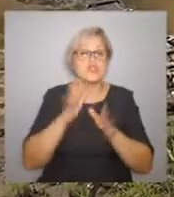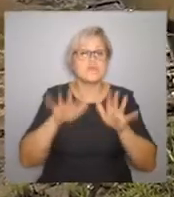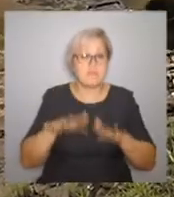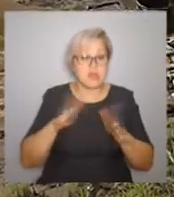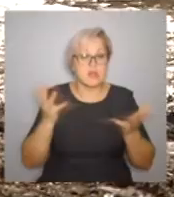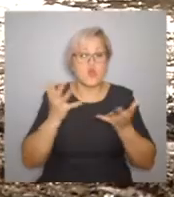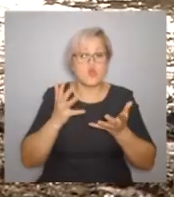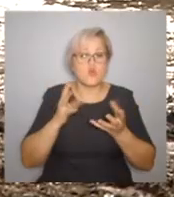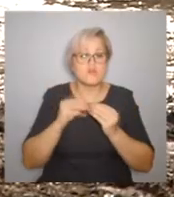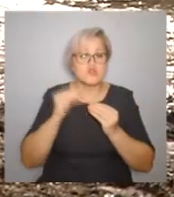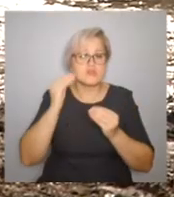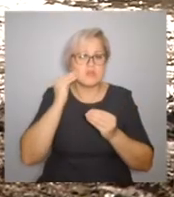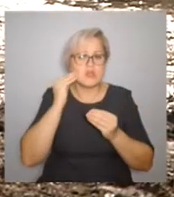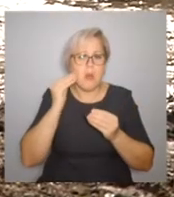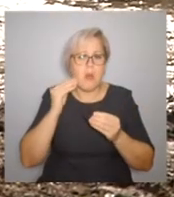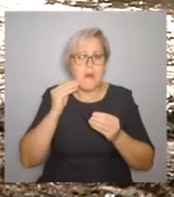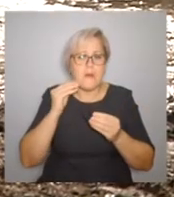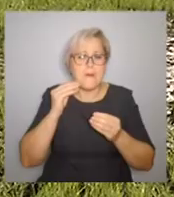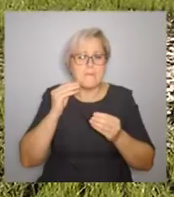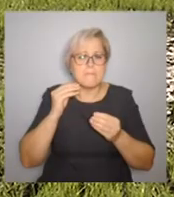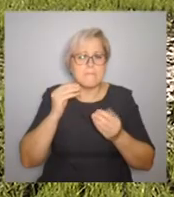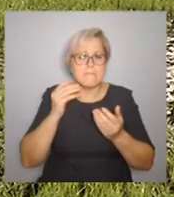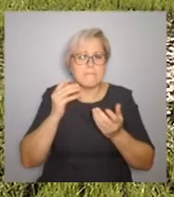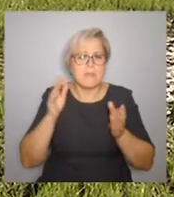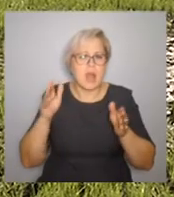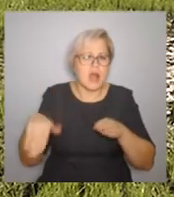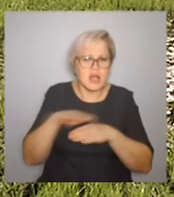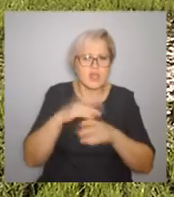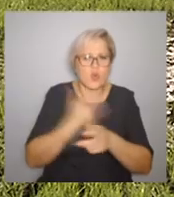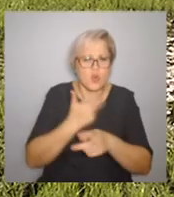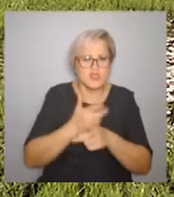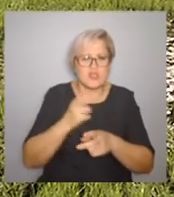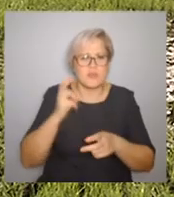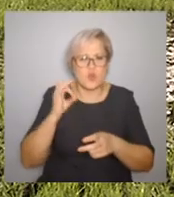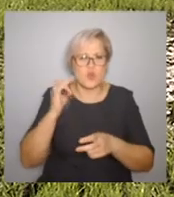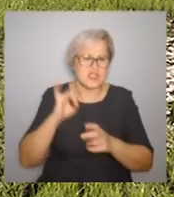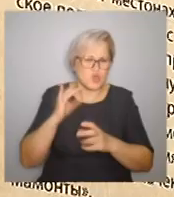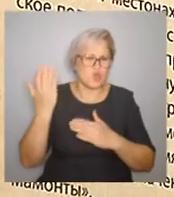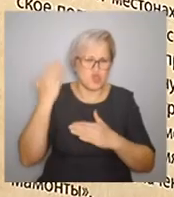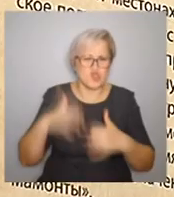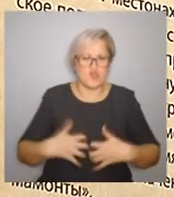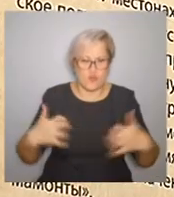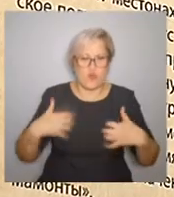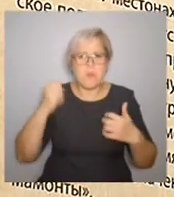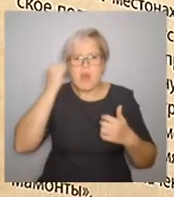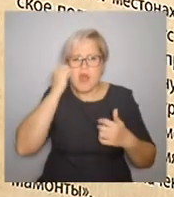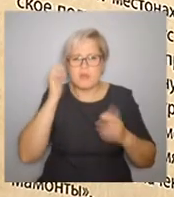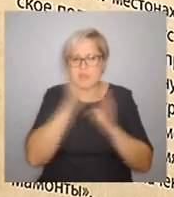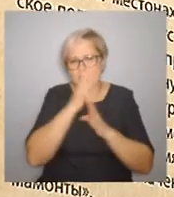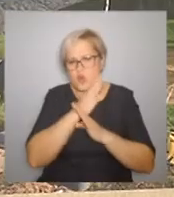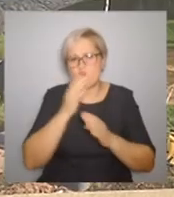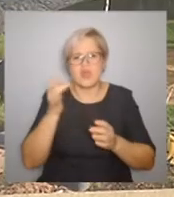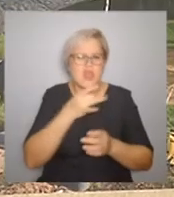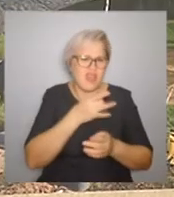Под Ханты-Мансийском тоже есть место, которое в буквальном смысле покрыто костями доисторических животных. Памятник природы регионального значения луговские мамонты –